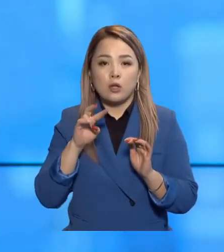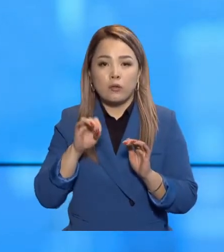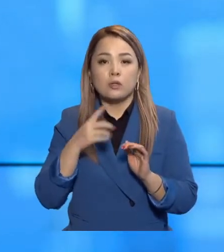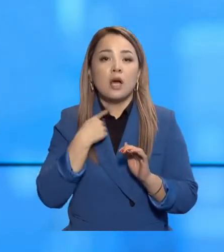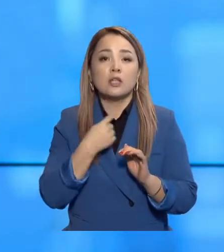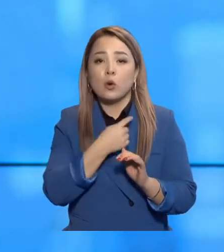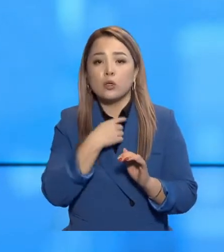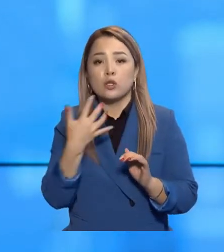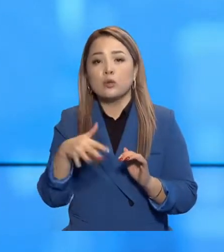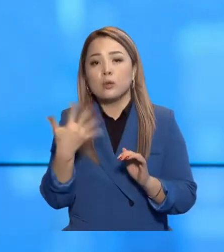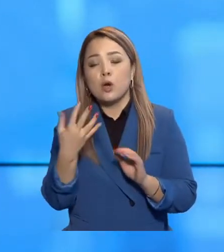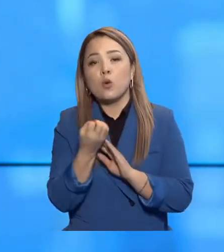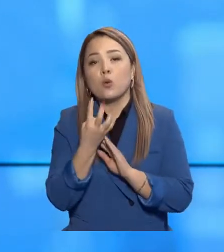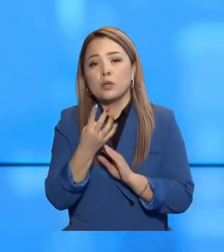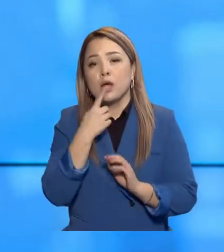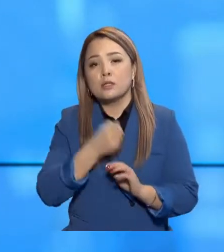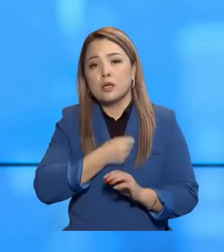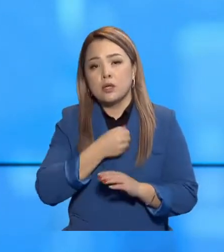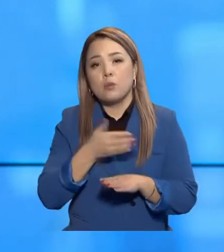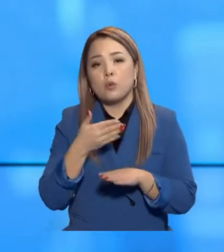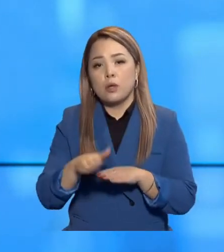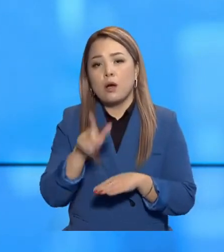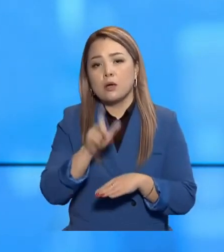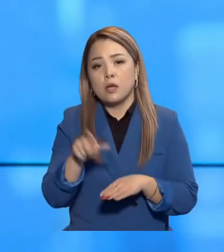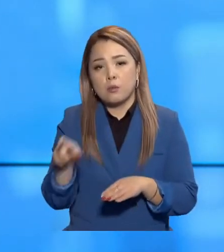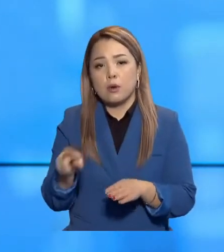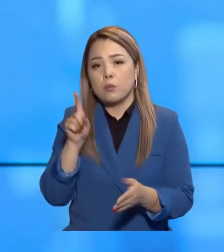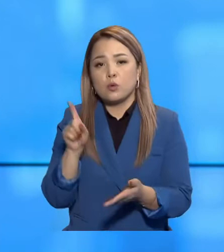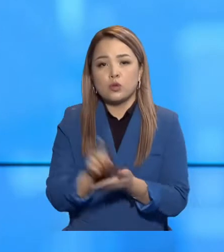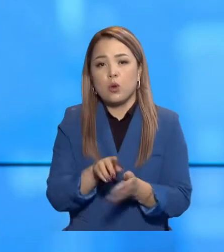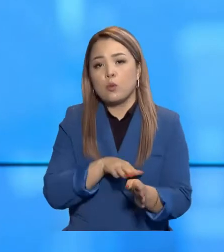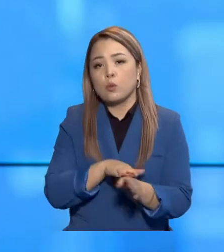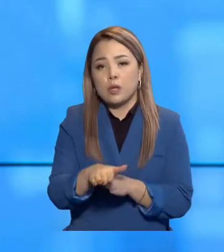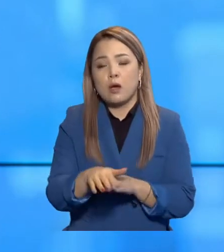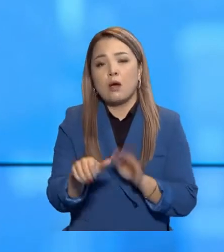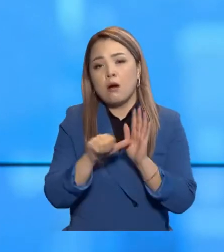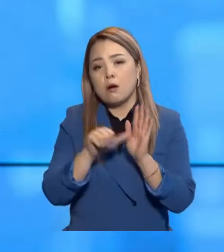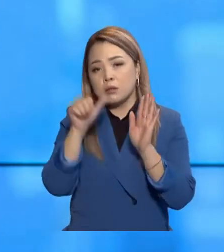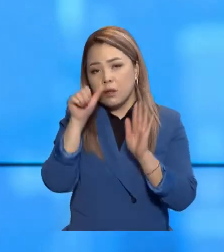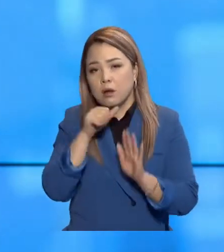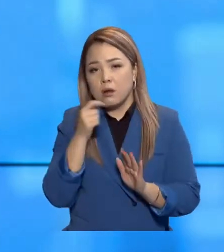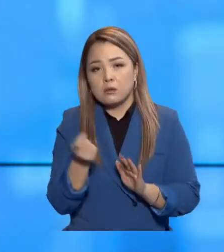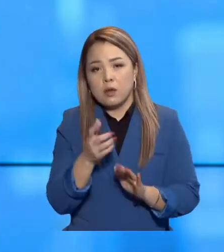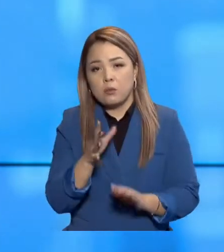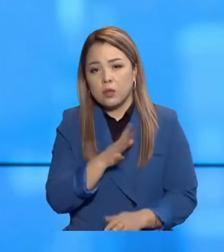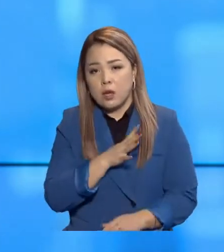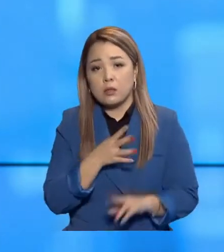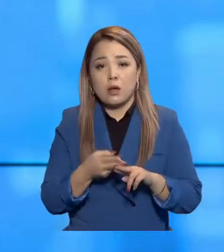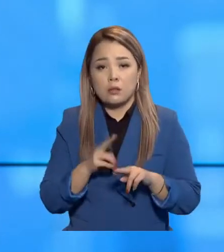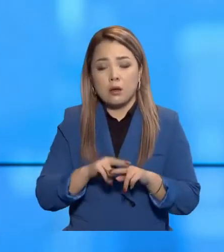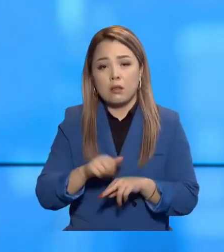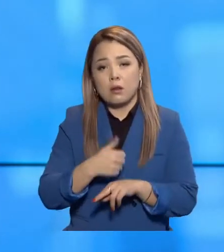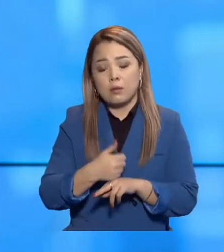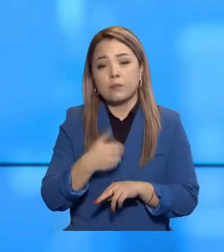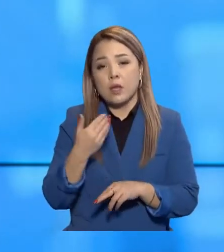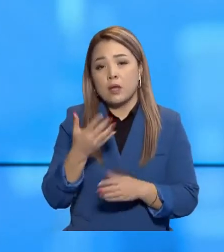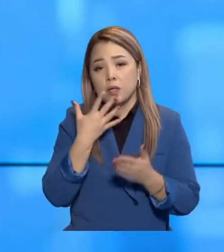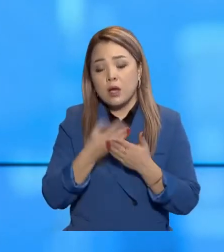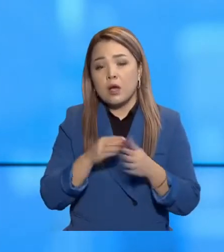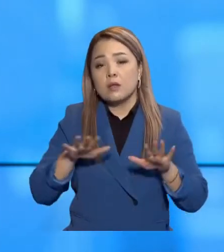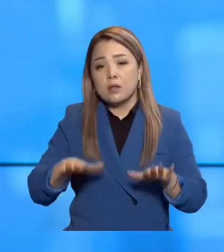Талдықорғандағы 55-14 әскери бөлімінде азаматтық борышын өтеп жүргендеріне небәрі 6 ай ғана болған. Елбасына күн туған